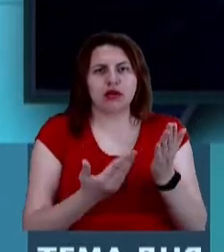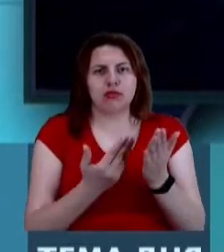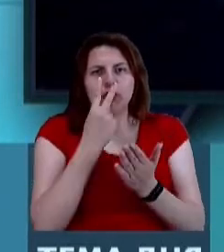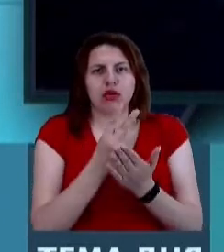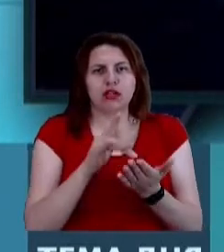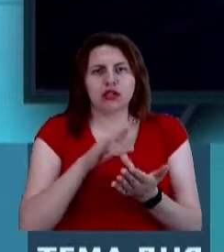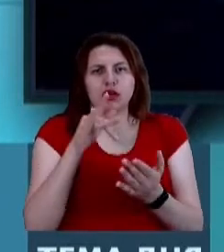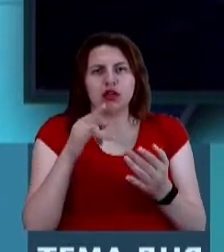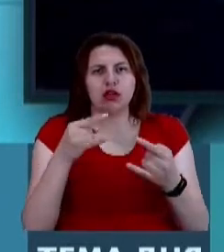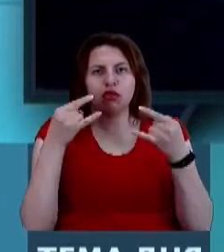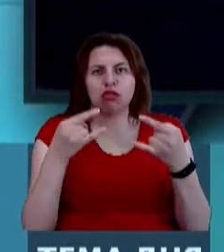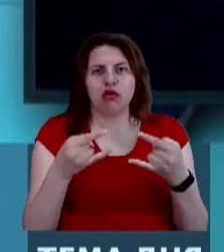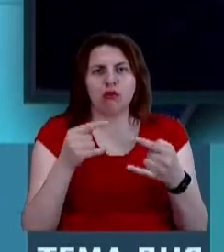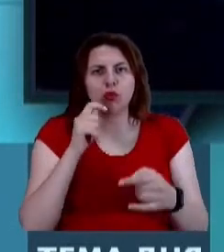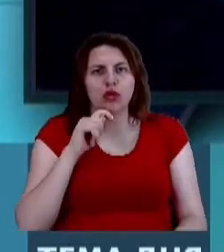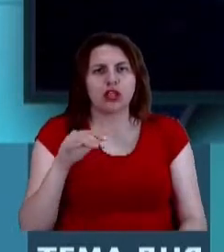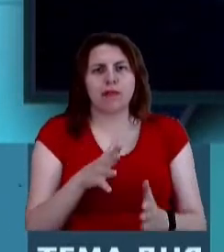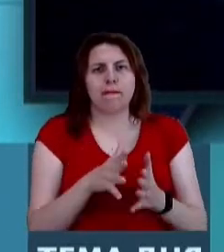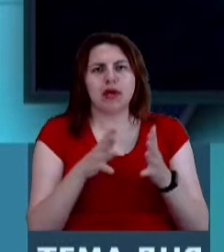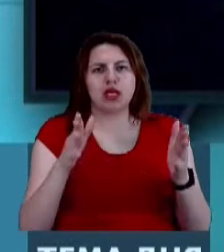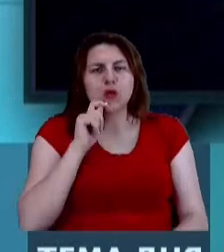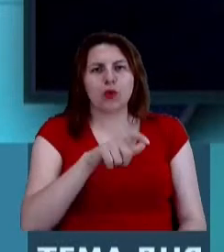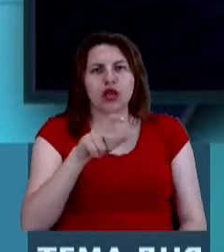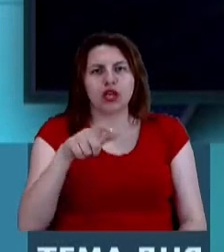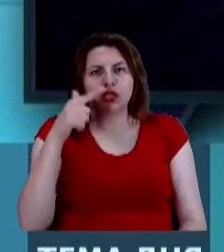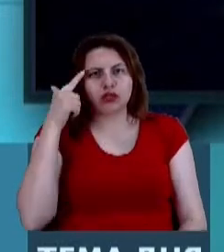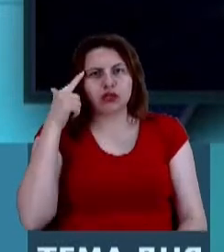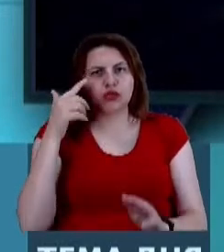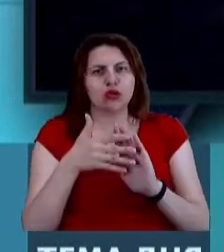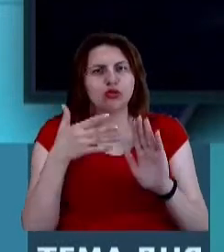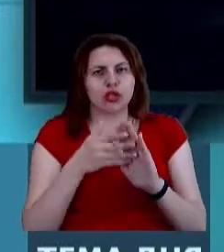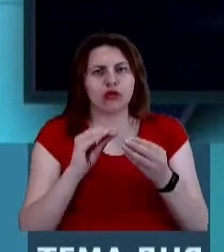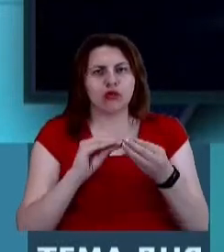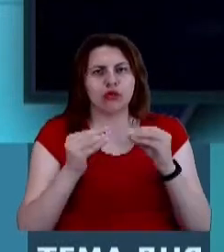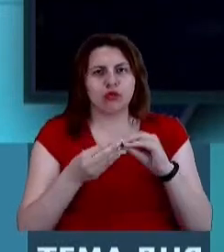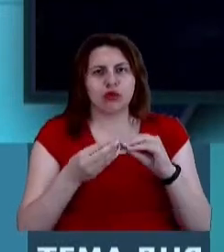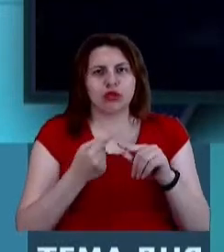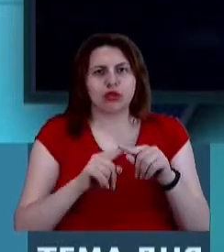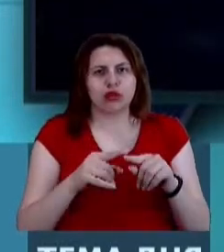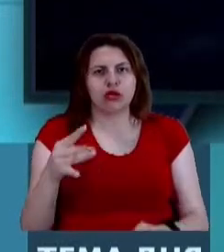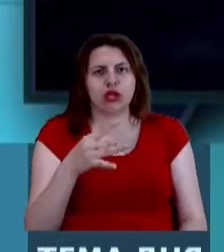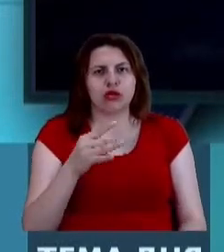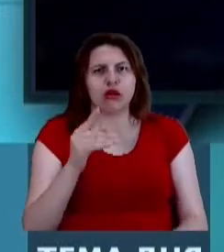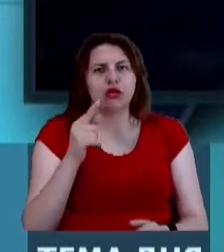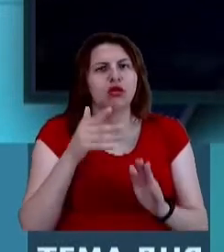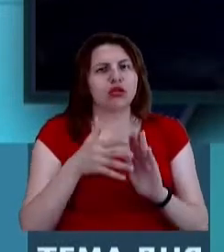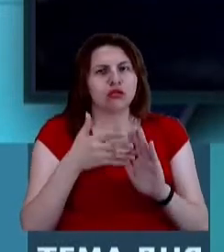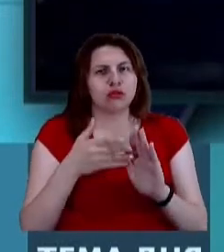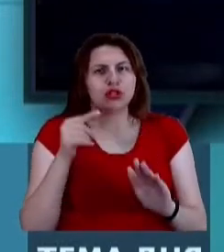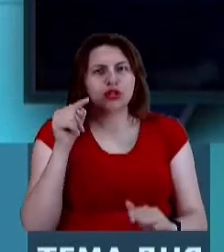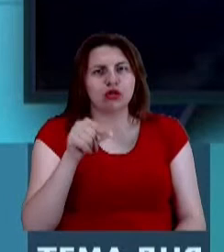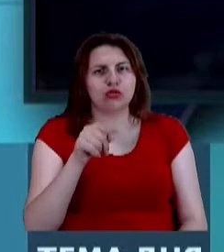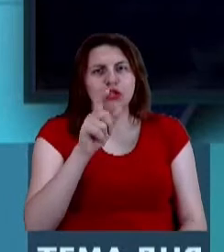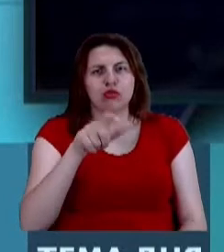України, ну, по-перше, можливо, більше українців розуміли проблеми цього регіону і розуміли, що тут є ті люди, які потребують